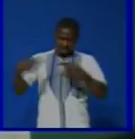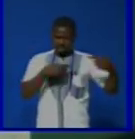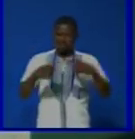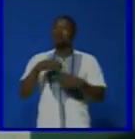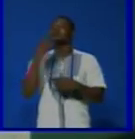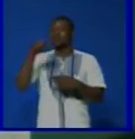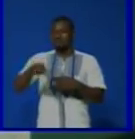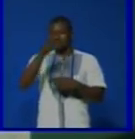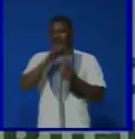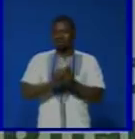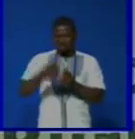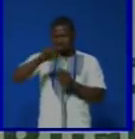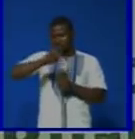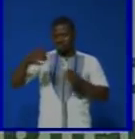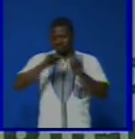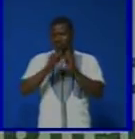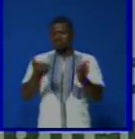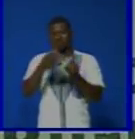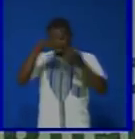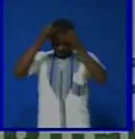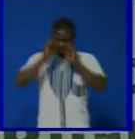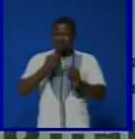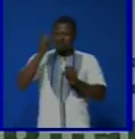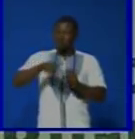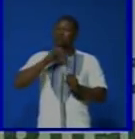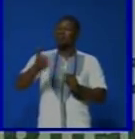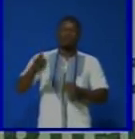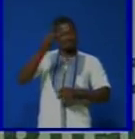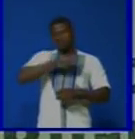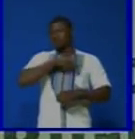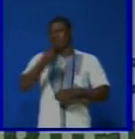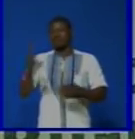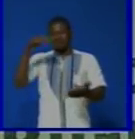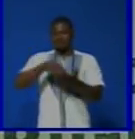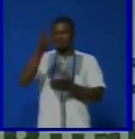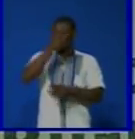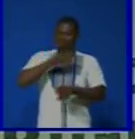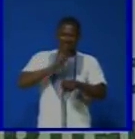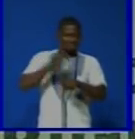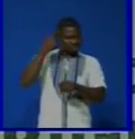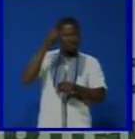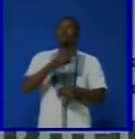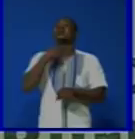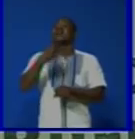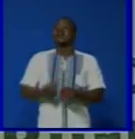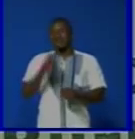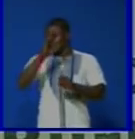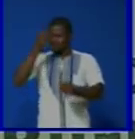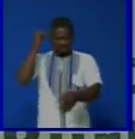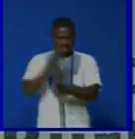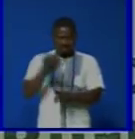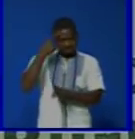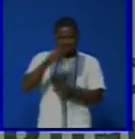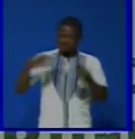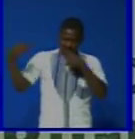Faso, et le chef de l'État ne doit plus perdre le temps pour décréter l'état de guerre ou l'état d'urgence, avec toutes les mesures qui s'imposent